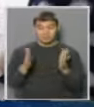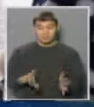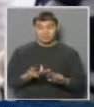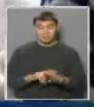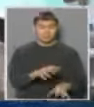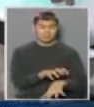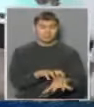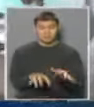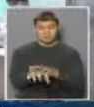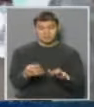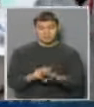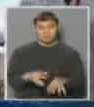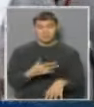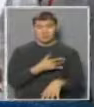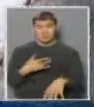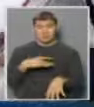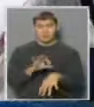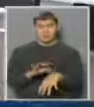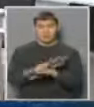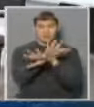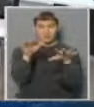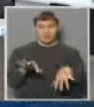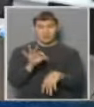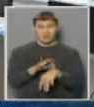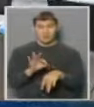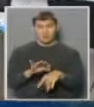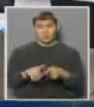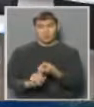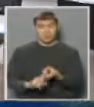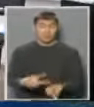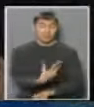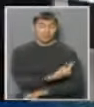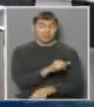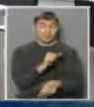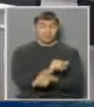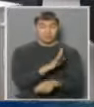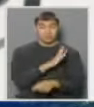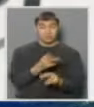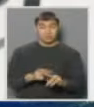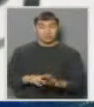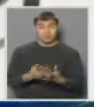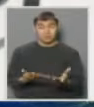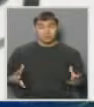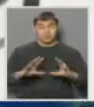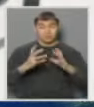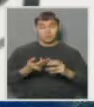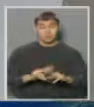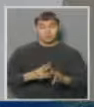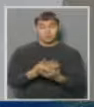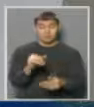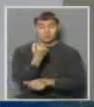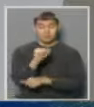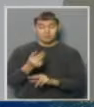қызылша, қызамық, көкжөтел сынды ауада таралатын ауру түрлерін екпе арқылы тоқтатқан. Жалпақ дүниені жаулаған тәшті